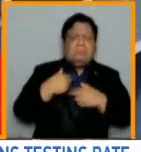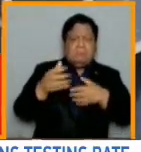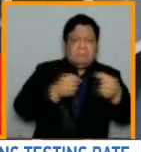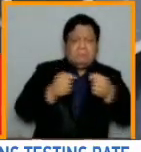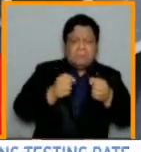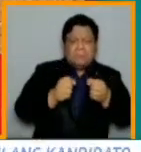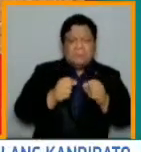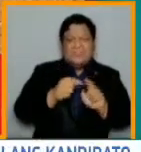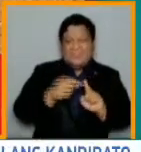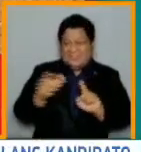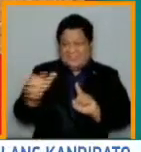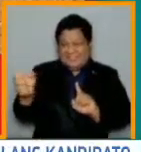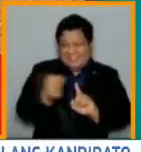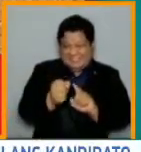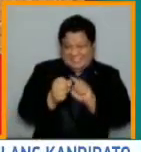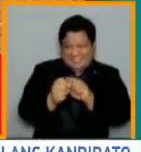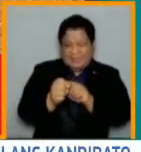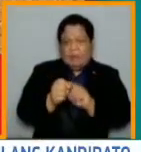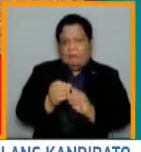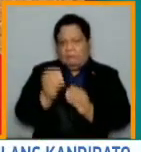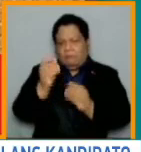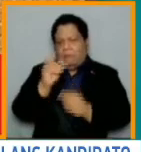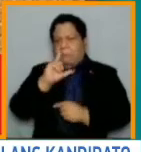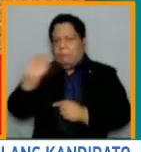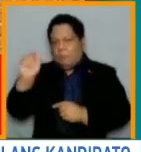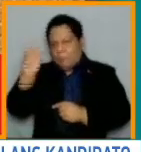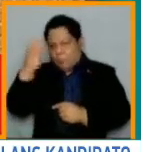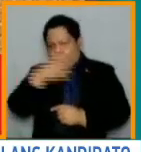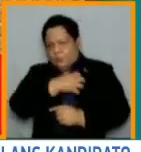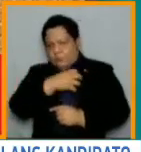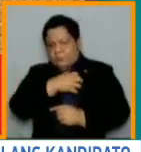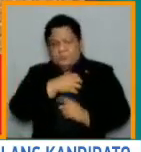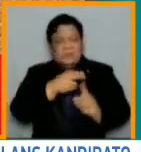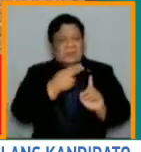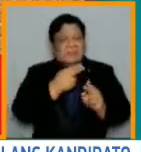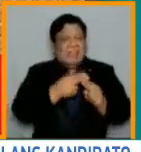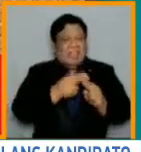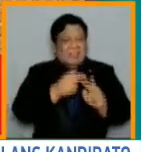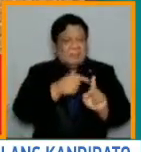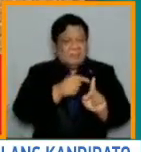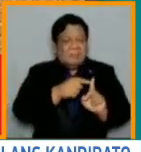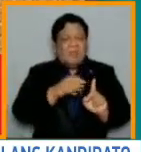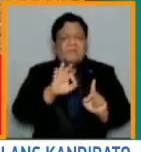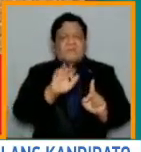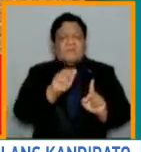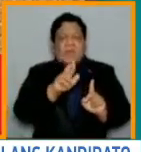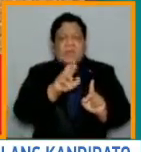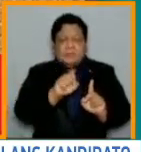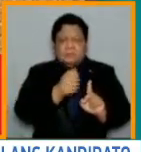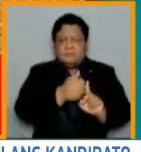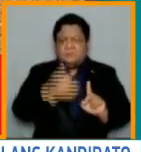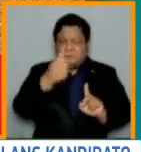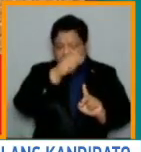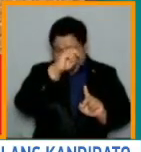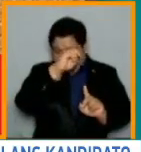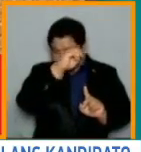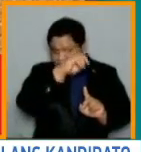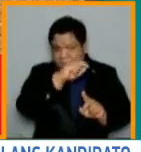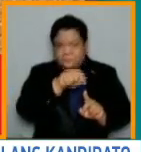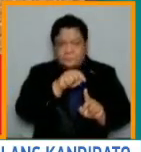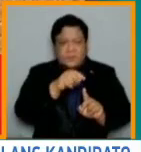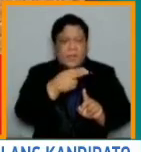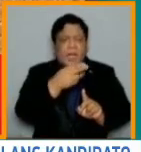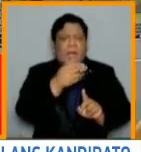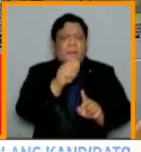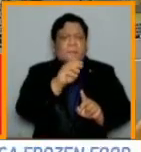ang alias Bashir ay si Fares al-Shikli na umuni pinuno ng Hamas Foreign Liaison Section. Pero tiniyak ng PNP na